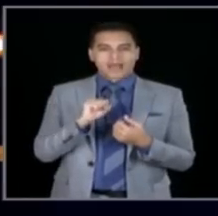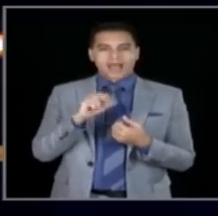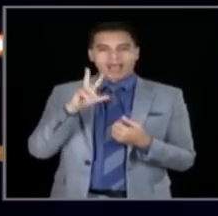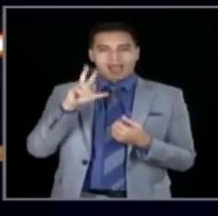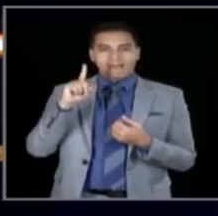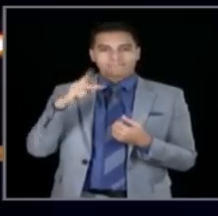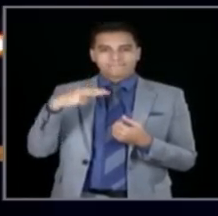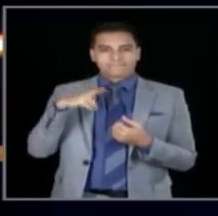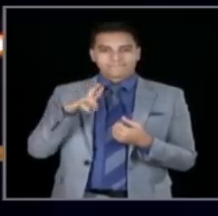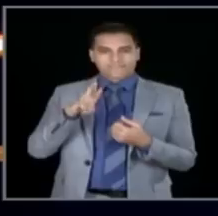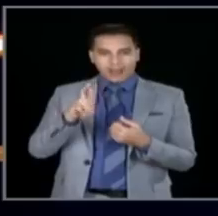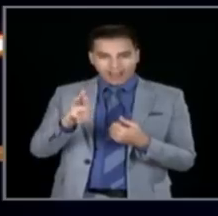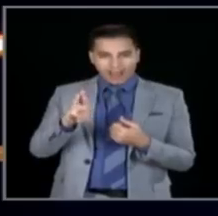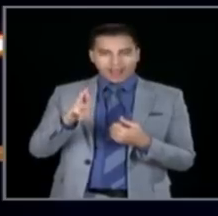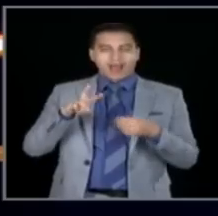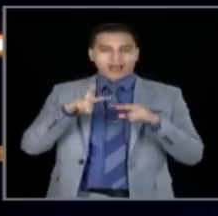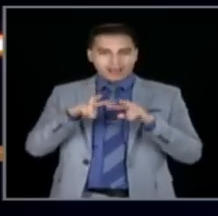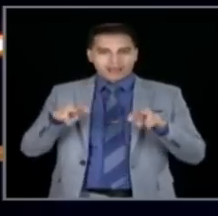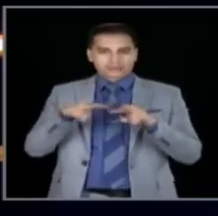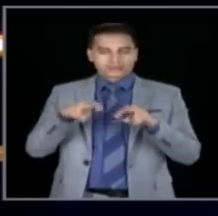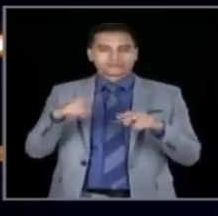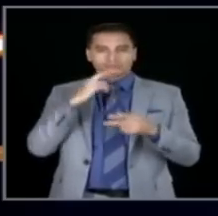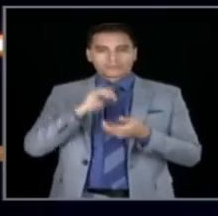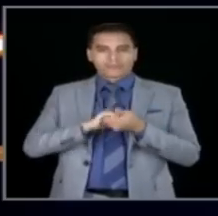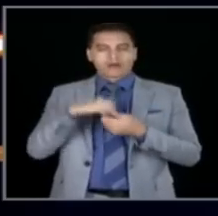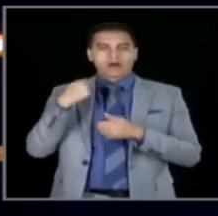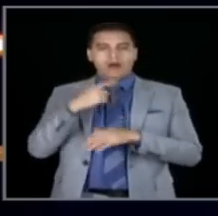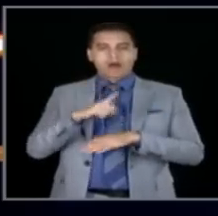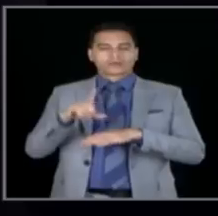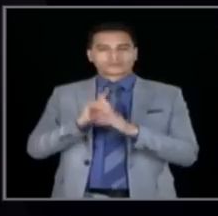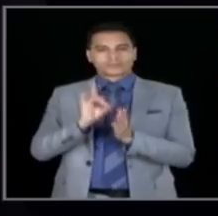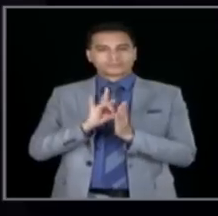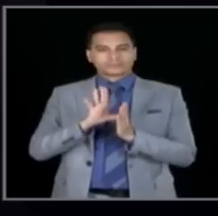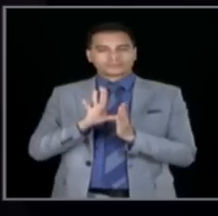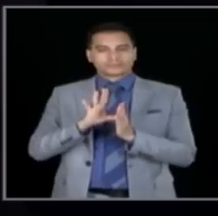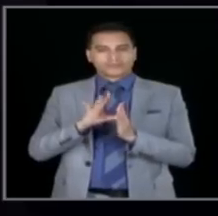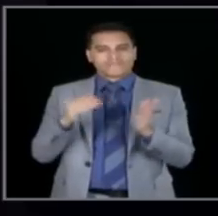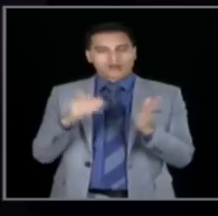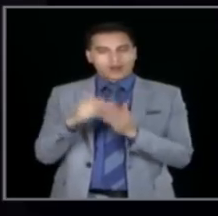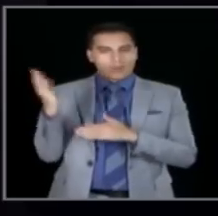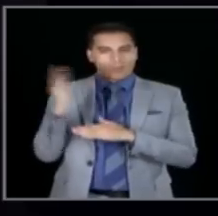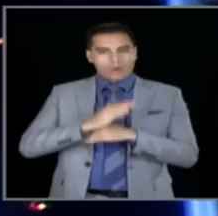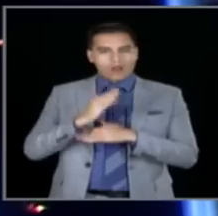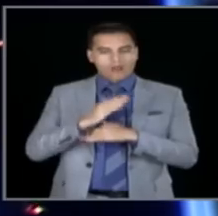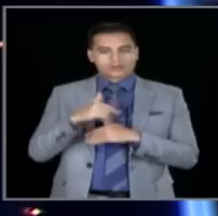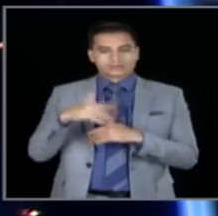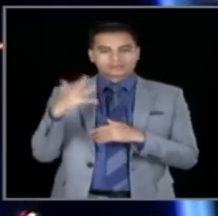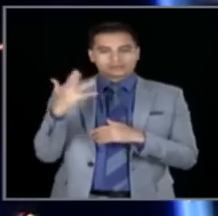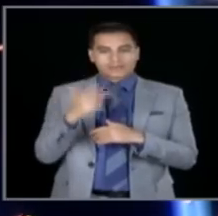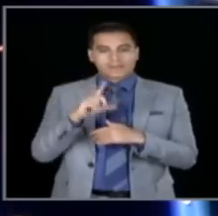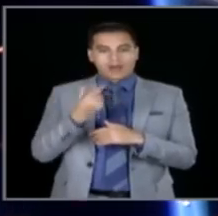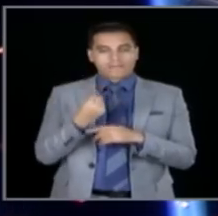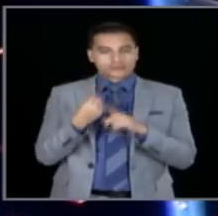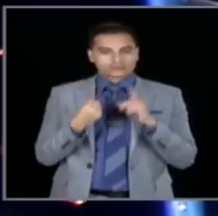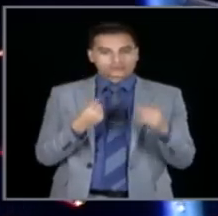الرئيس ورئيس الحكومة وأسقطوا. النتيجة 15 فريق زمالك. الحوت الأزرق لسه ما